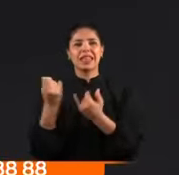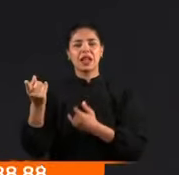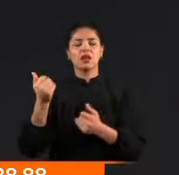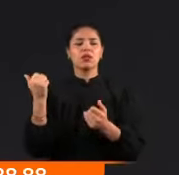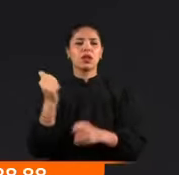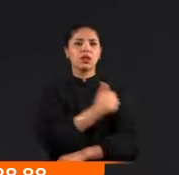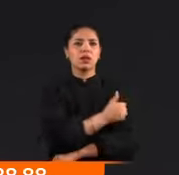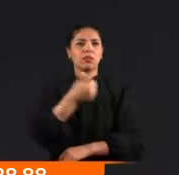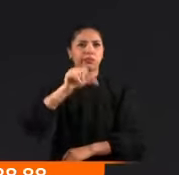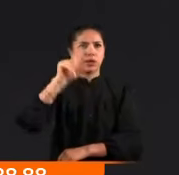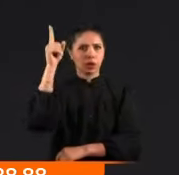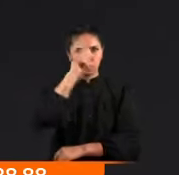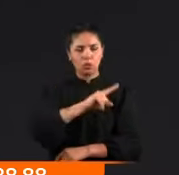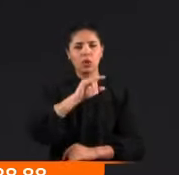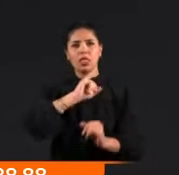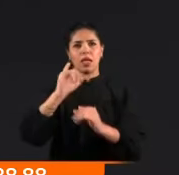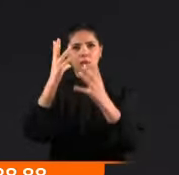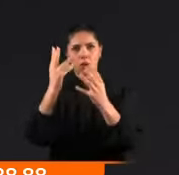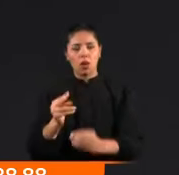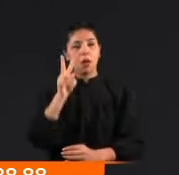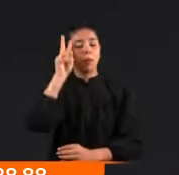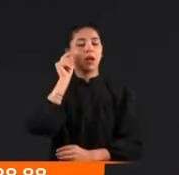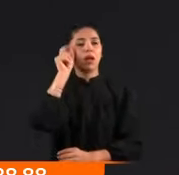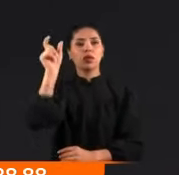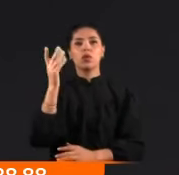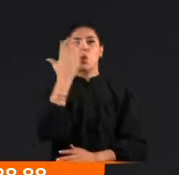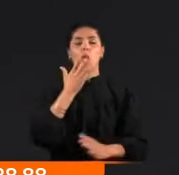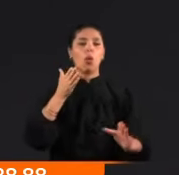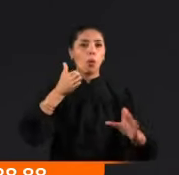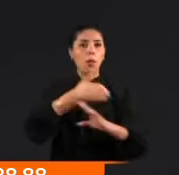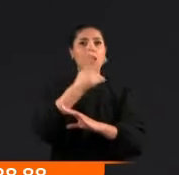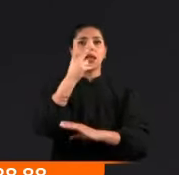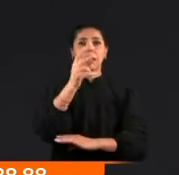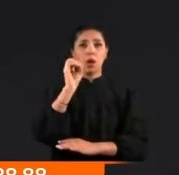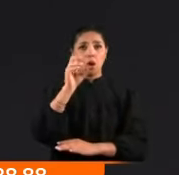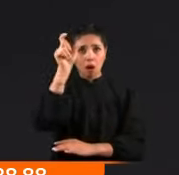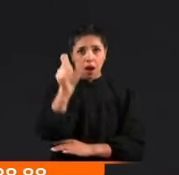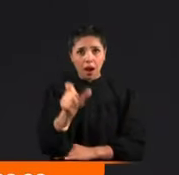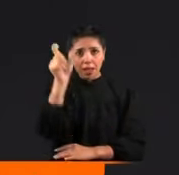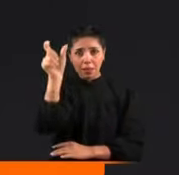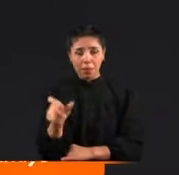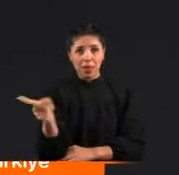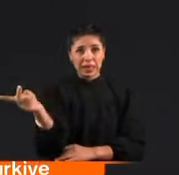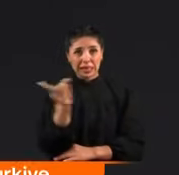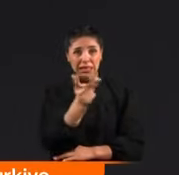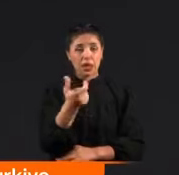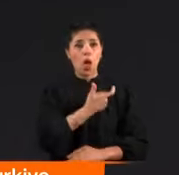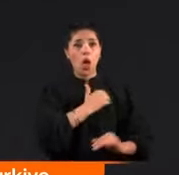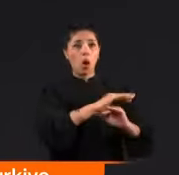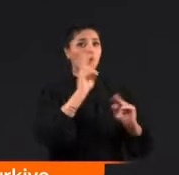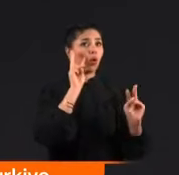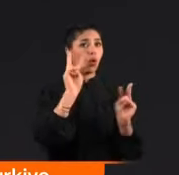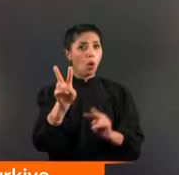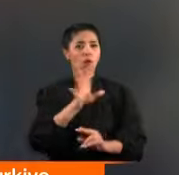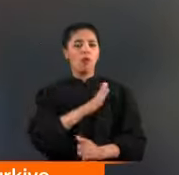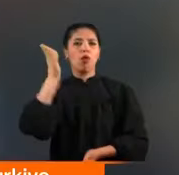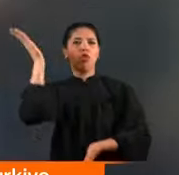sınıfta kalmasına tepki gösteren bir maganda okulu bastı. İki öğretmeni öğrencilerinin gözü önünde darp etti.